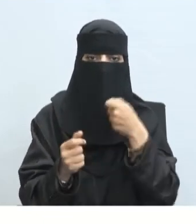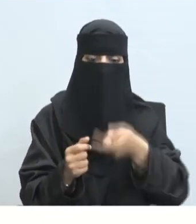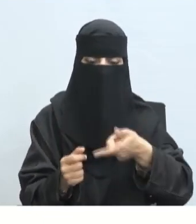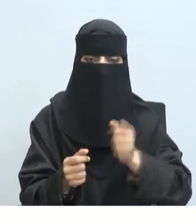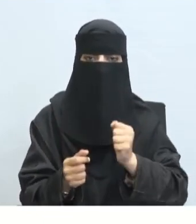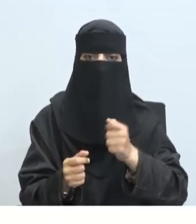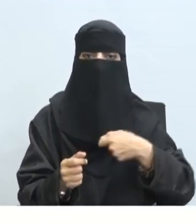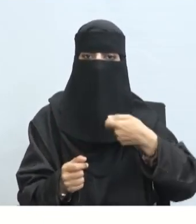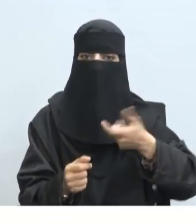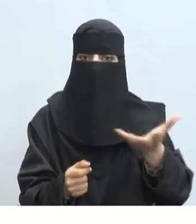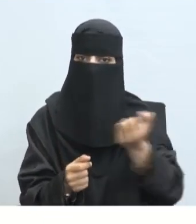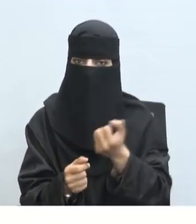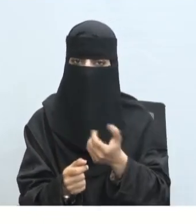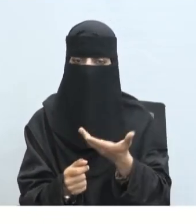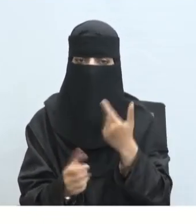التكاليف